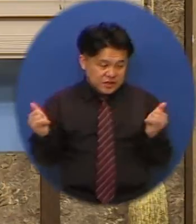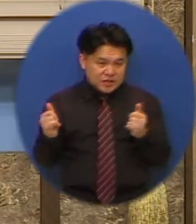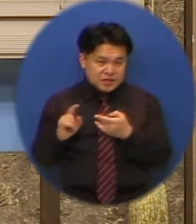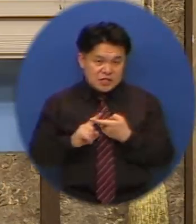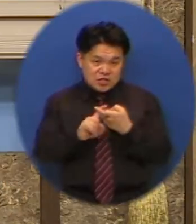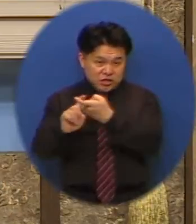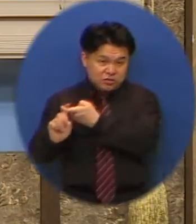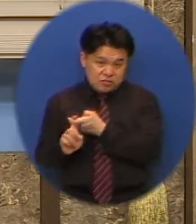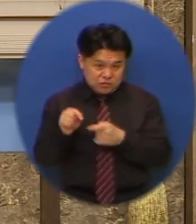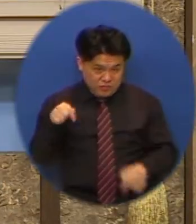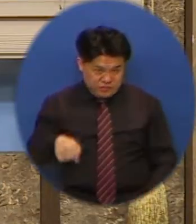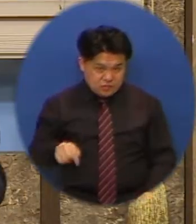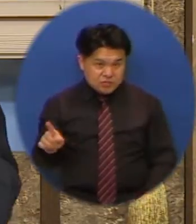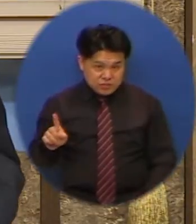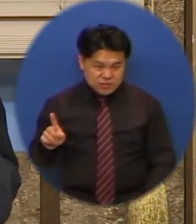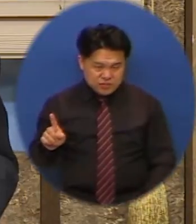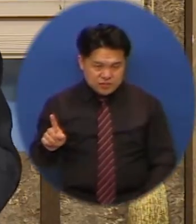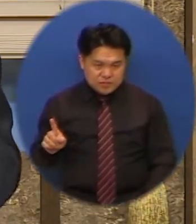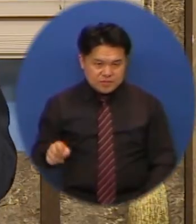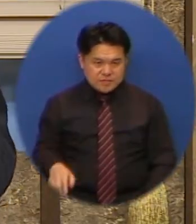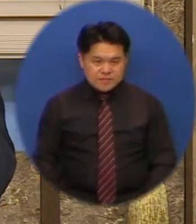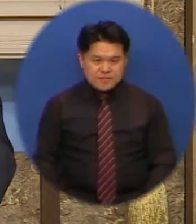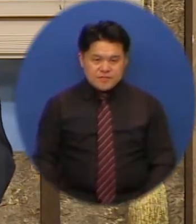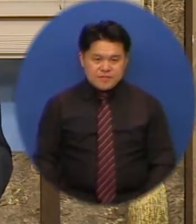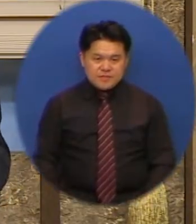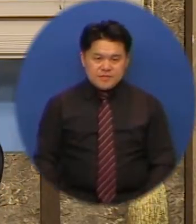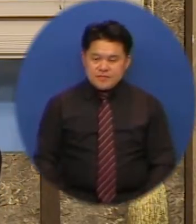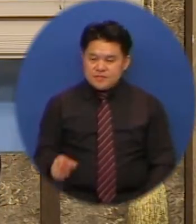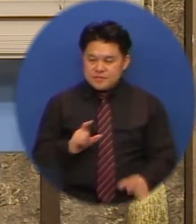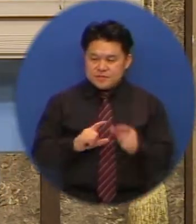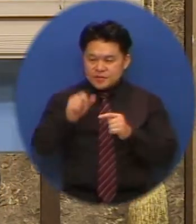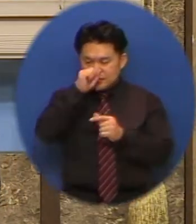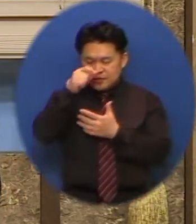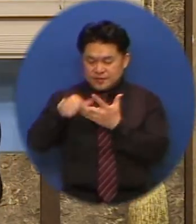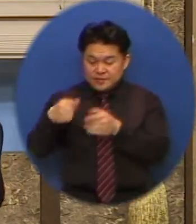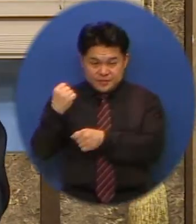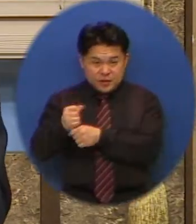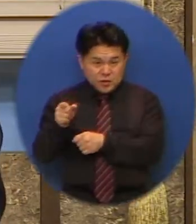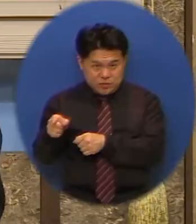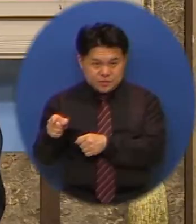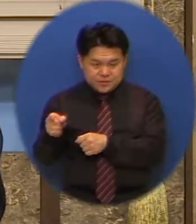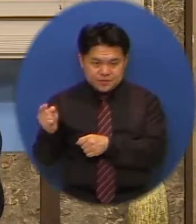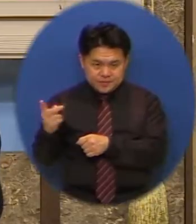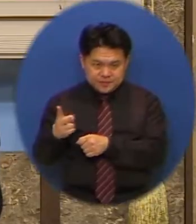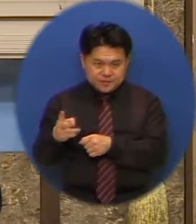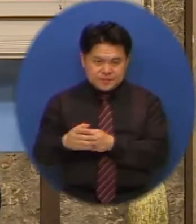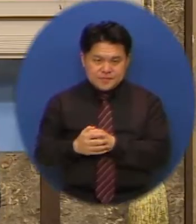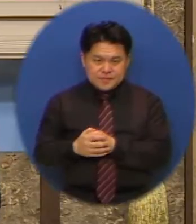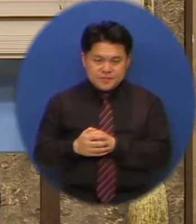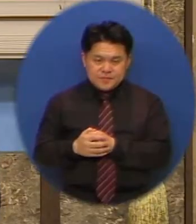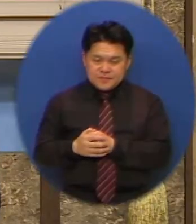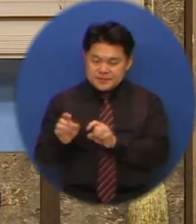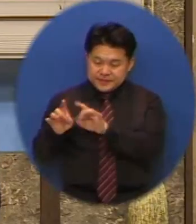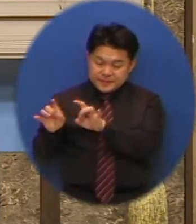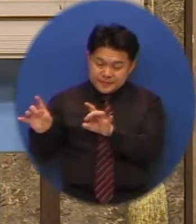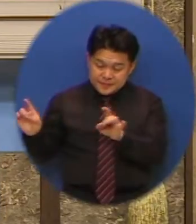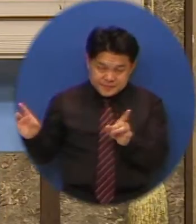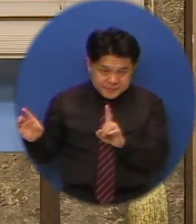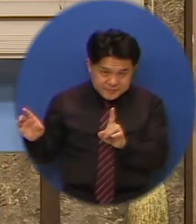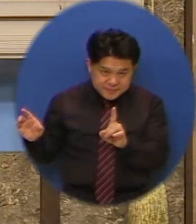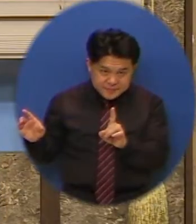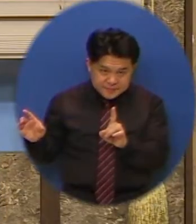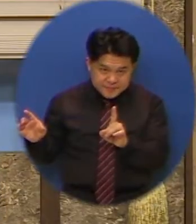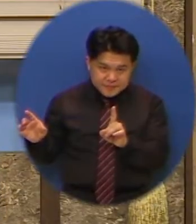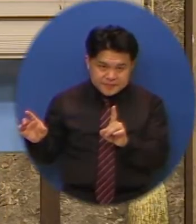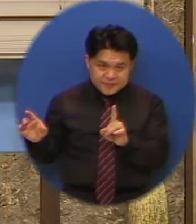공급자들의 연합체이기 때문에 그분들 하여금 좀 더 좋은 프로젝트를 개발하고 이분들이 또 개별적으로